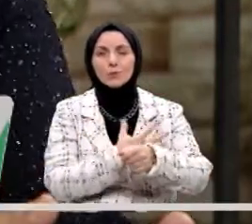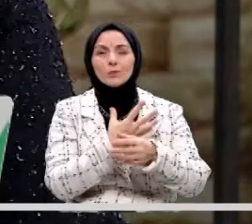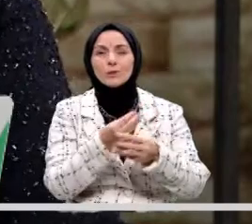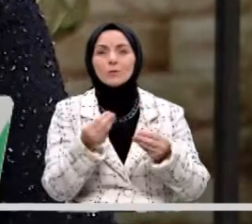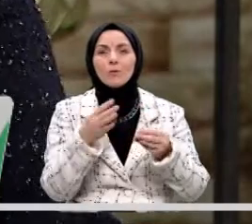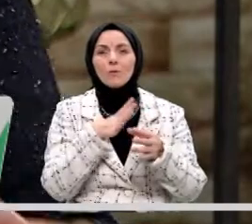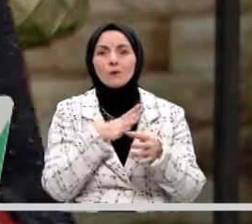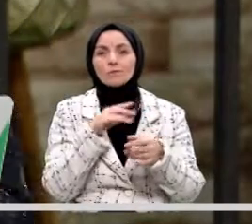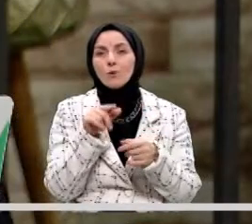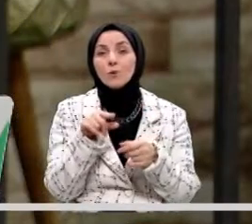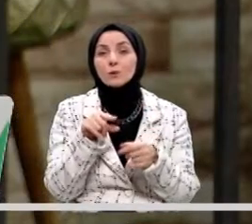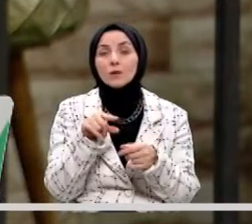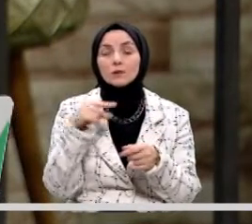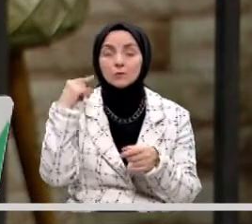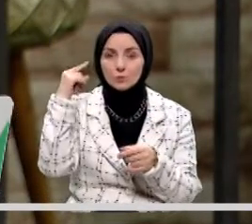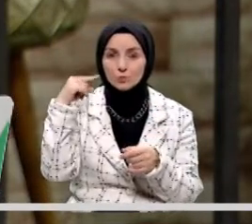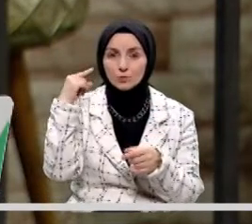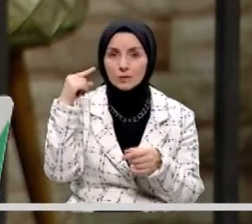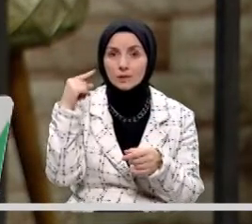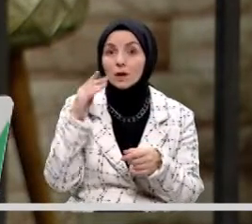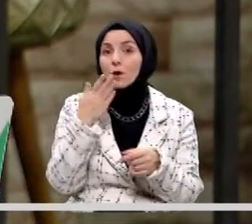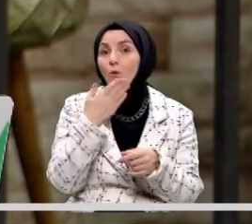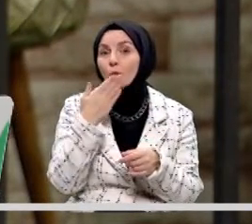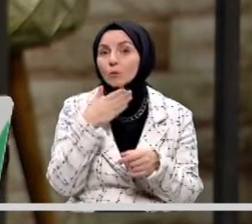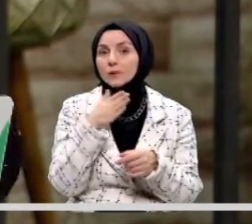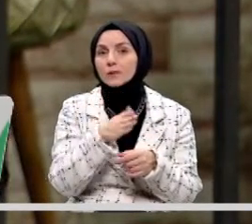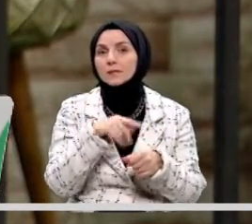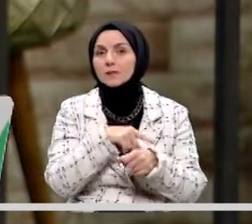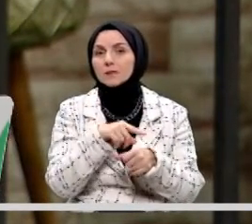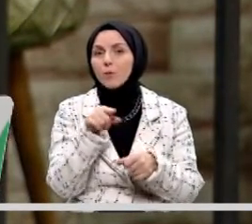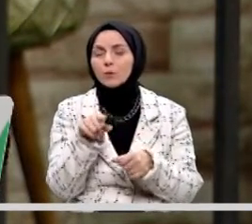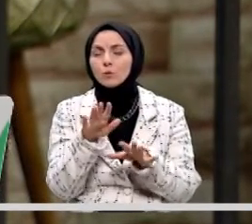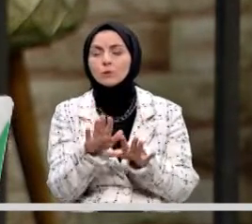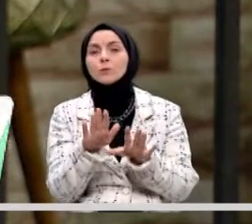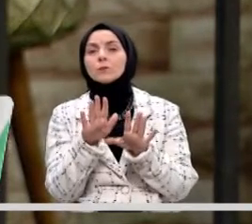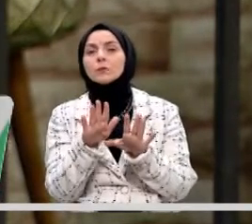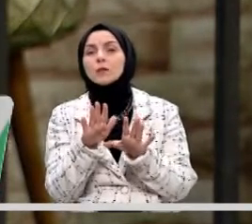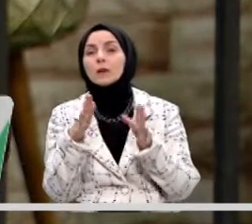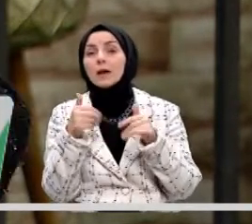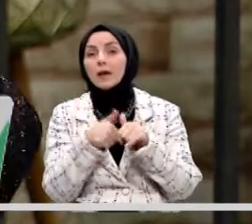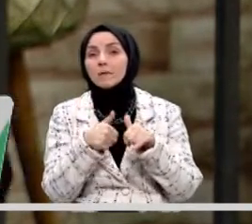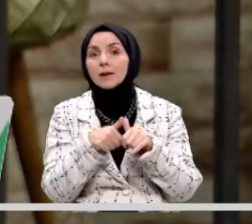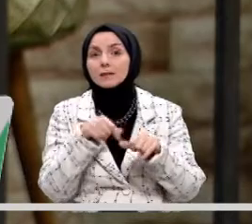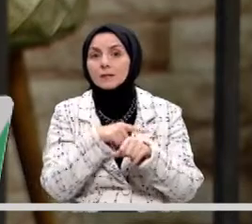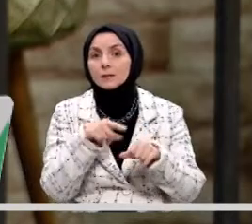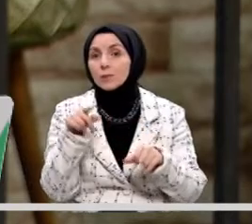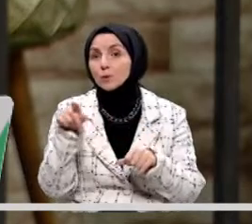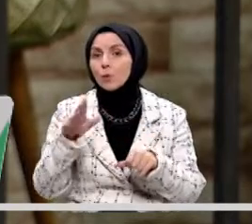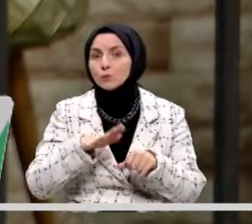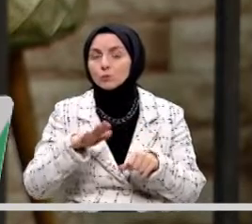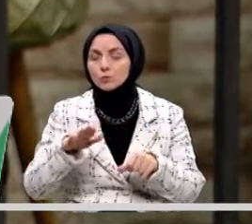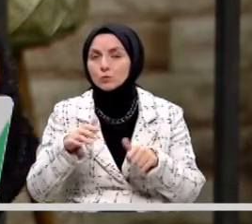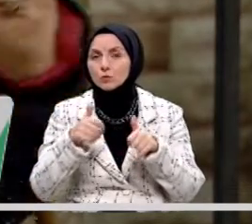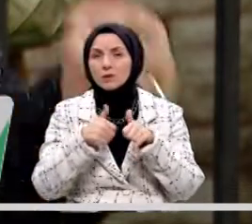orada şöyle düşünecek Hee yani okula gittin dedi orada durmayacak yani evlendiğinde de evinde ait olduğunu